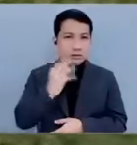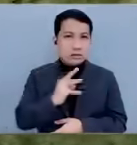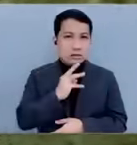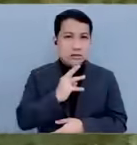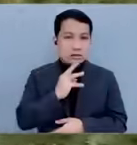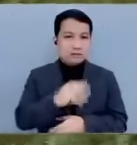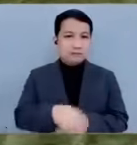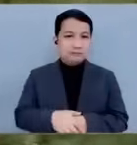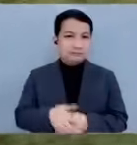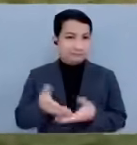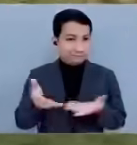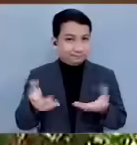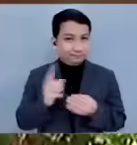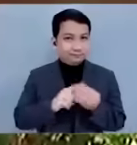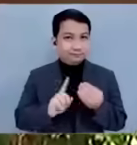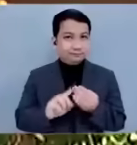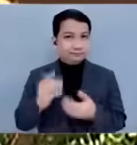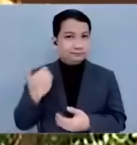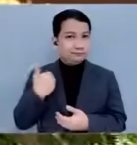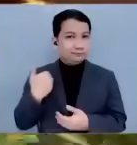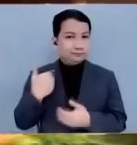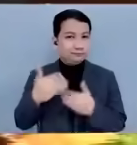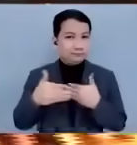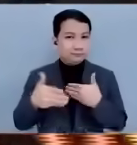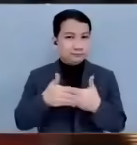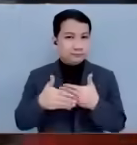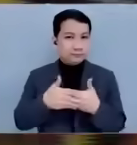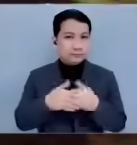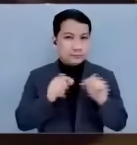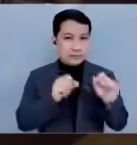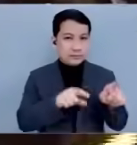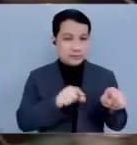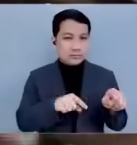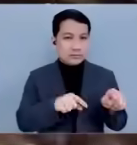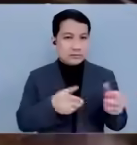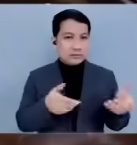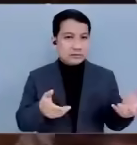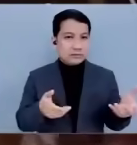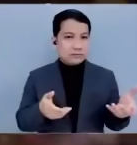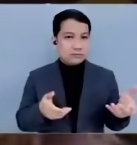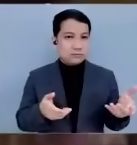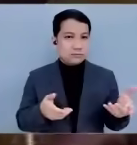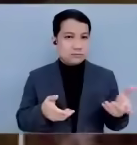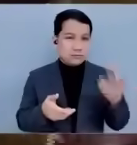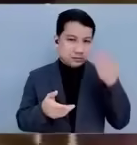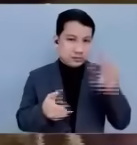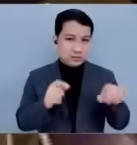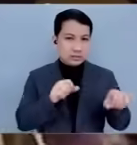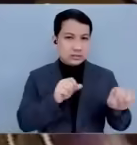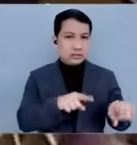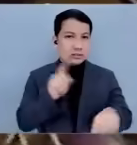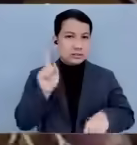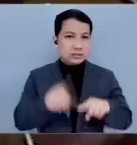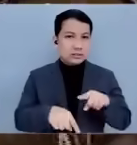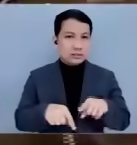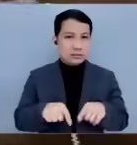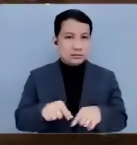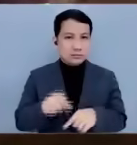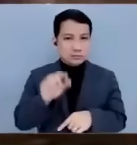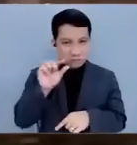lang, hindi na ito maglaki. Pwede pa yung ibenta? Paano yan? Ayun, hindi na siguro, maliliit na ito.